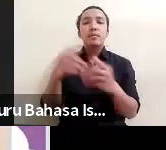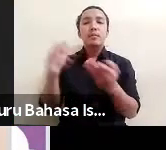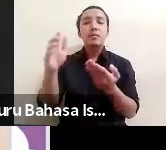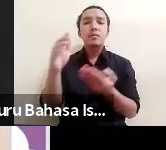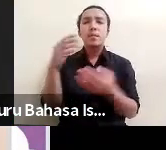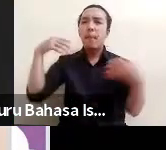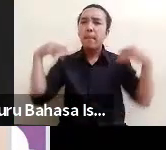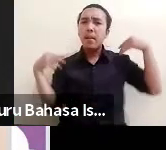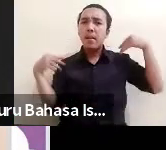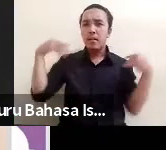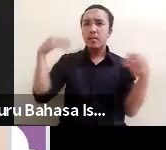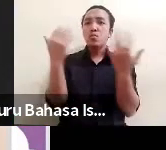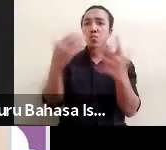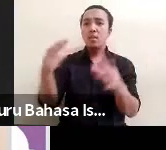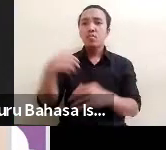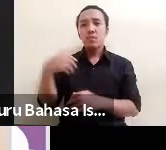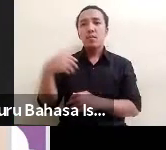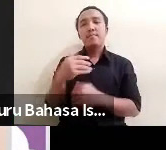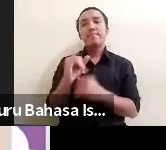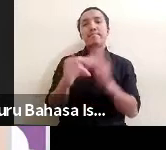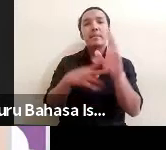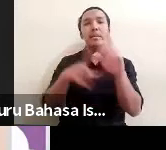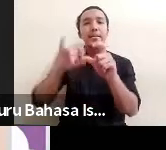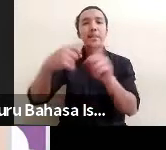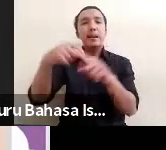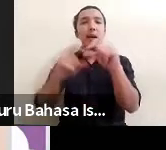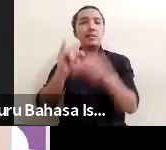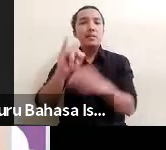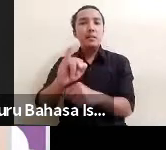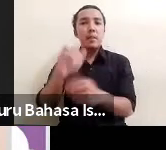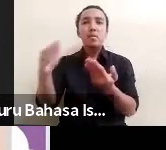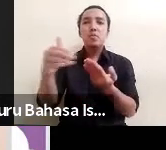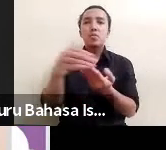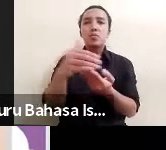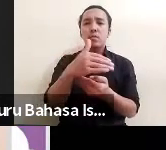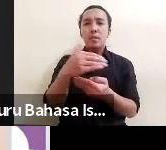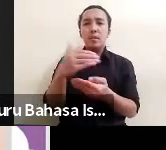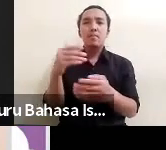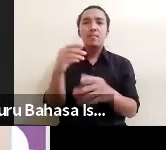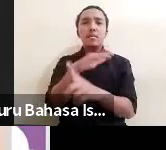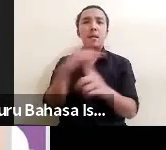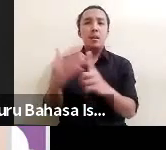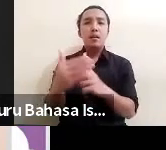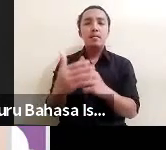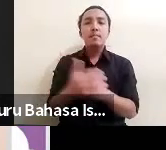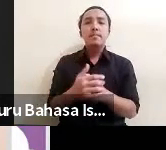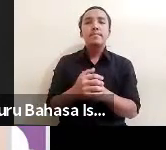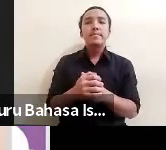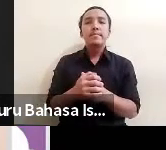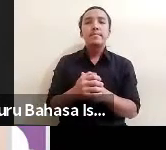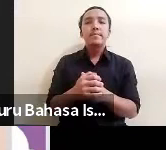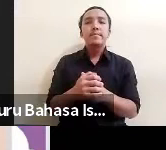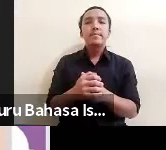penting, Pak, kalau untuk ada program bantuan dan sebagainya, intervensi program ini mesti membutuhkan